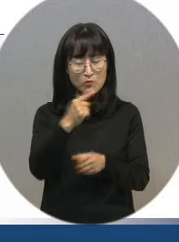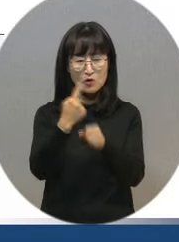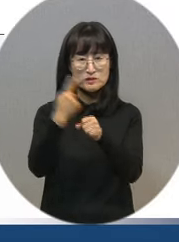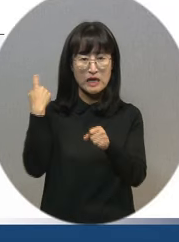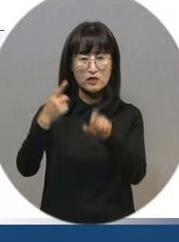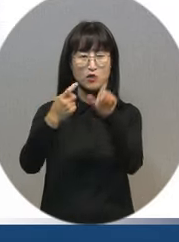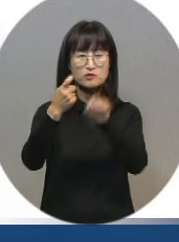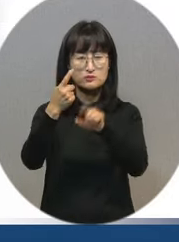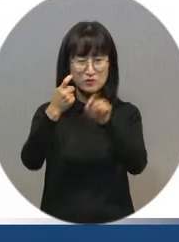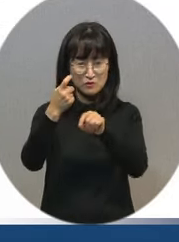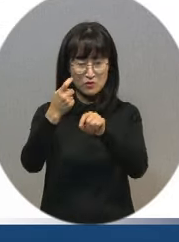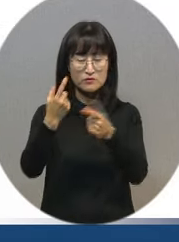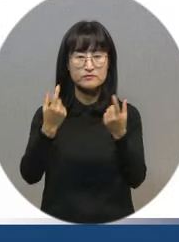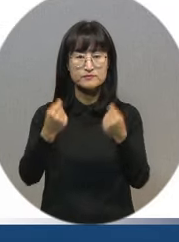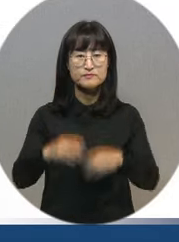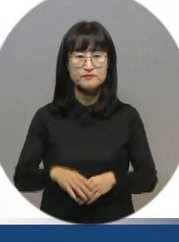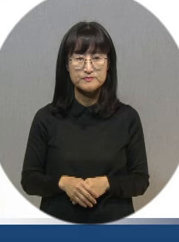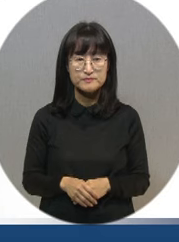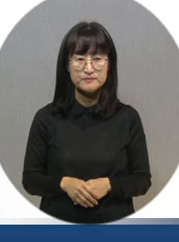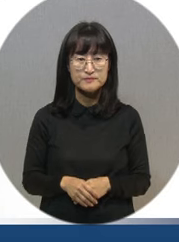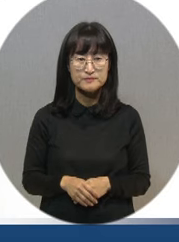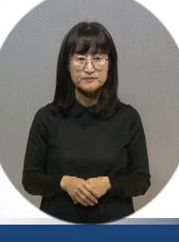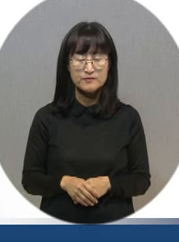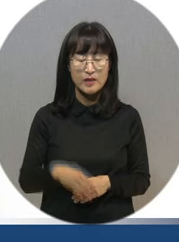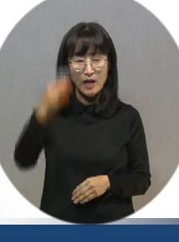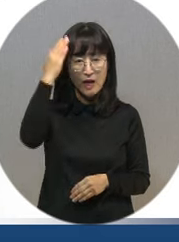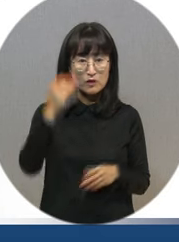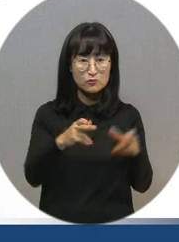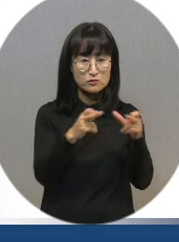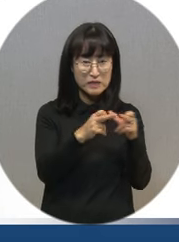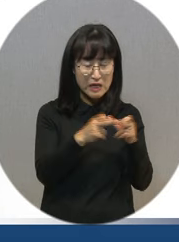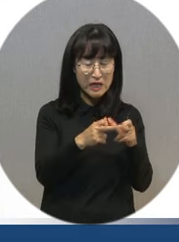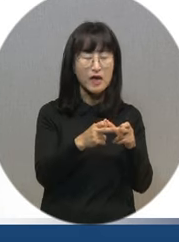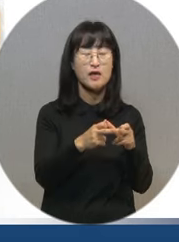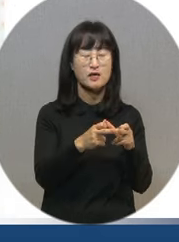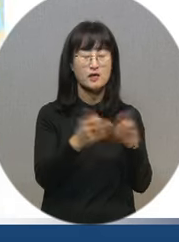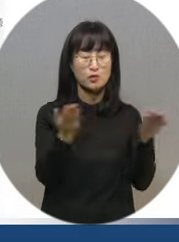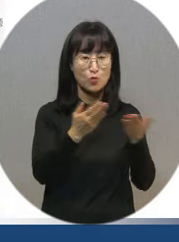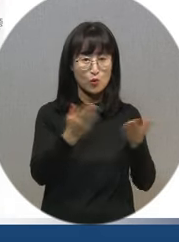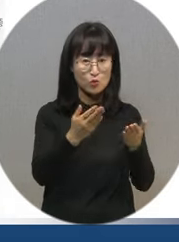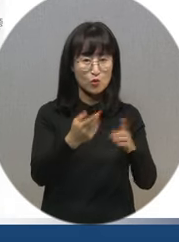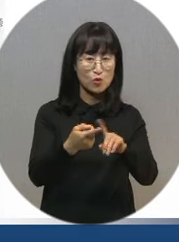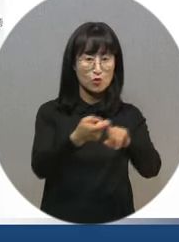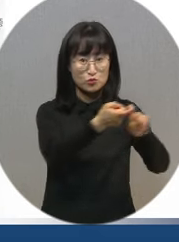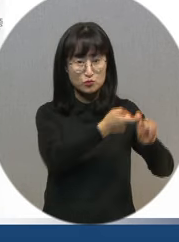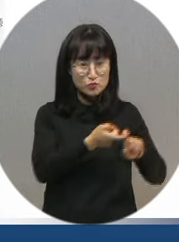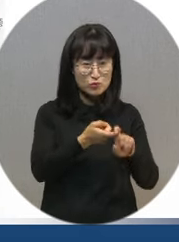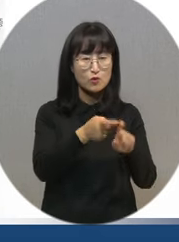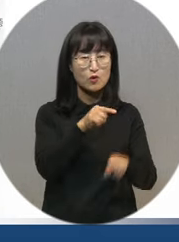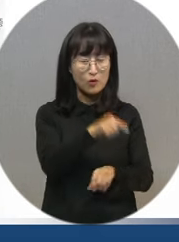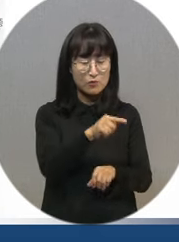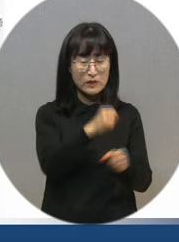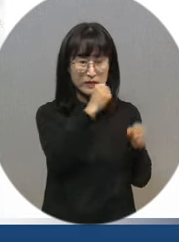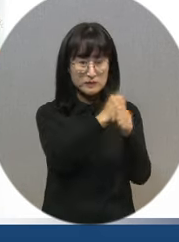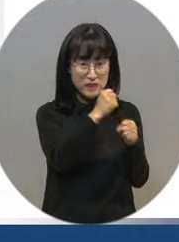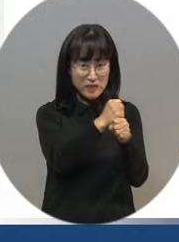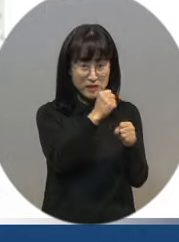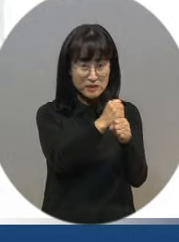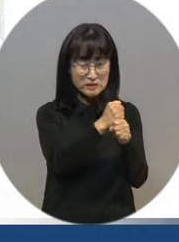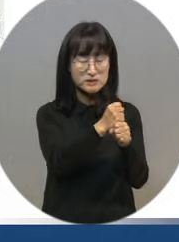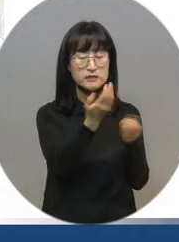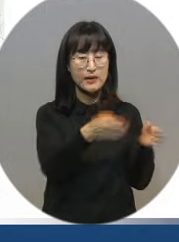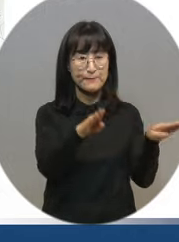11월로 거슬러 올라갑니다 한국 장애인 노동조합 총 연맹 측에 따르면 생산 품목으로 주차장